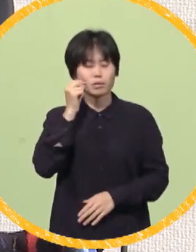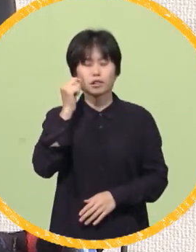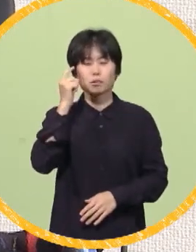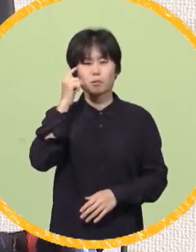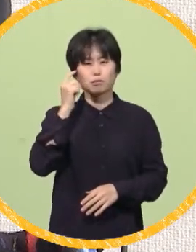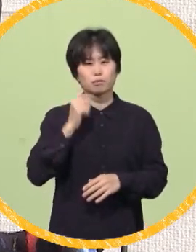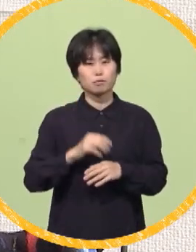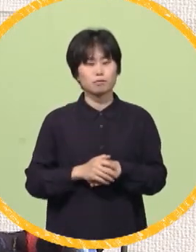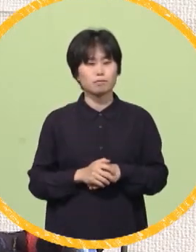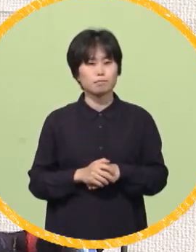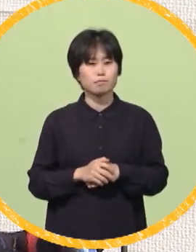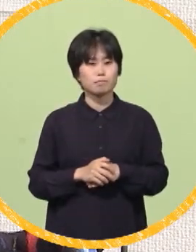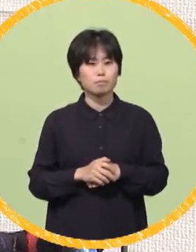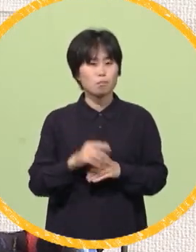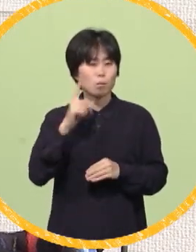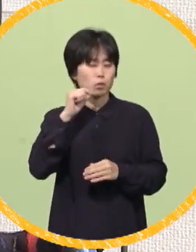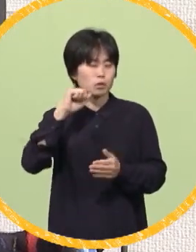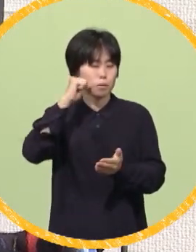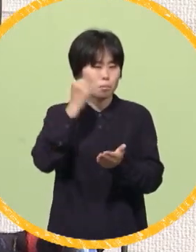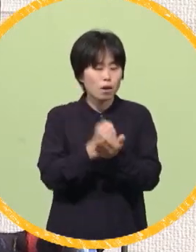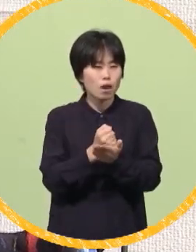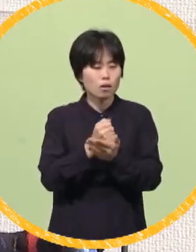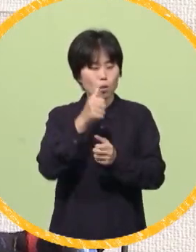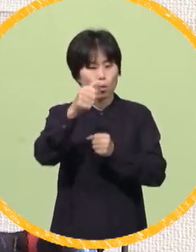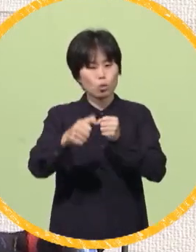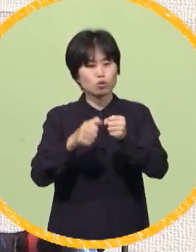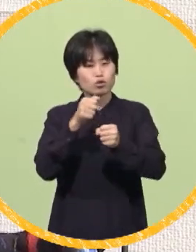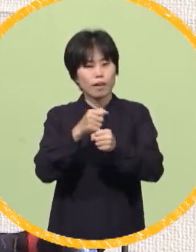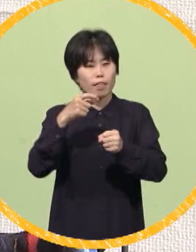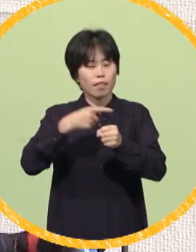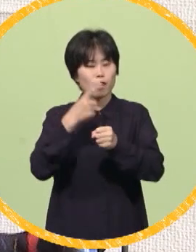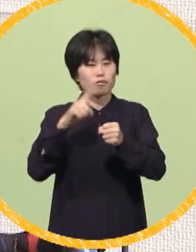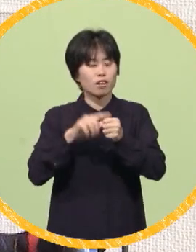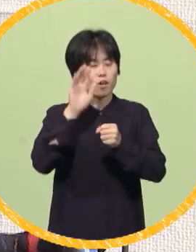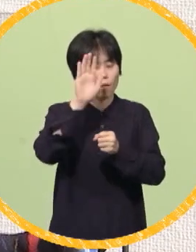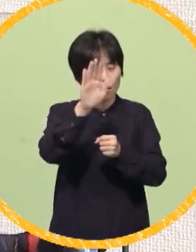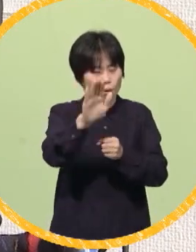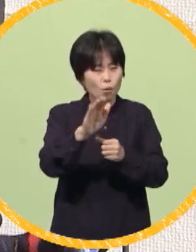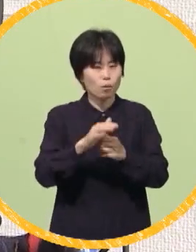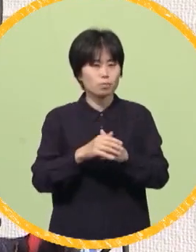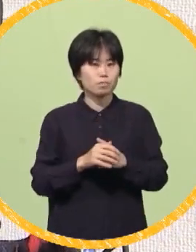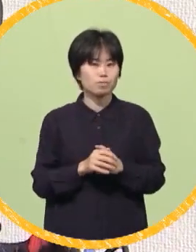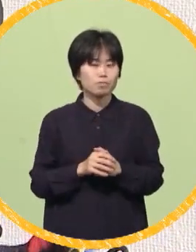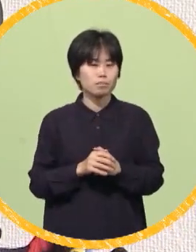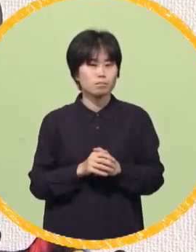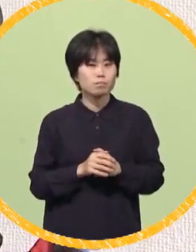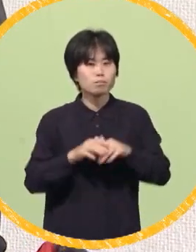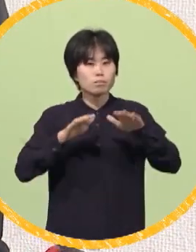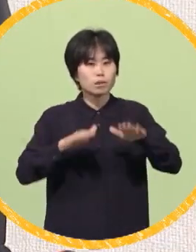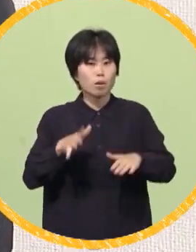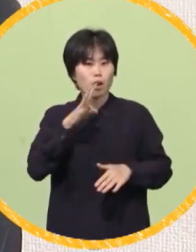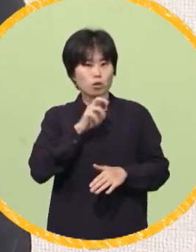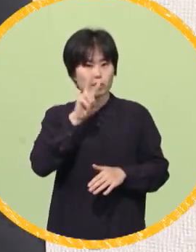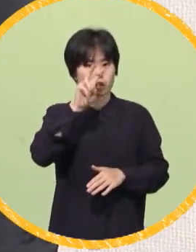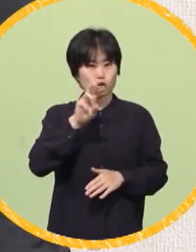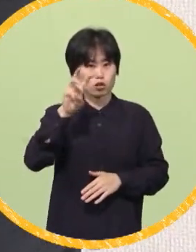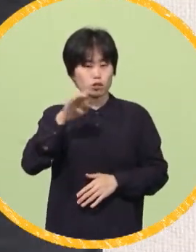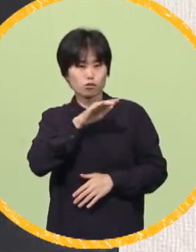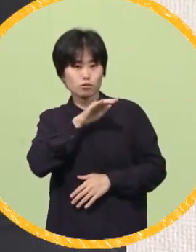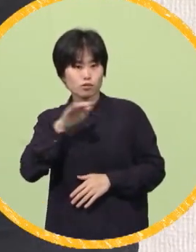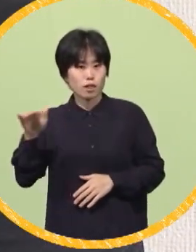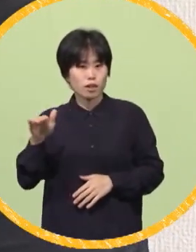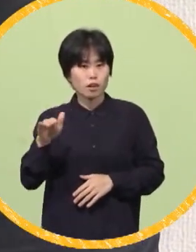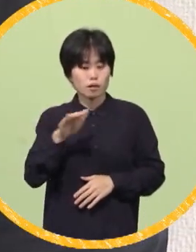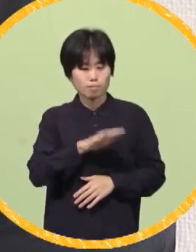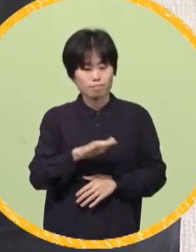ます、うん、なったとしても50年後100年後、うん、でも今20代30代40代の当